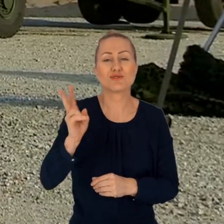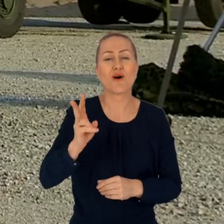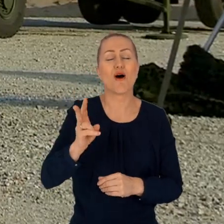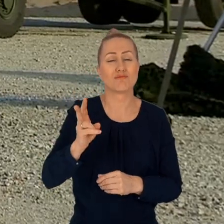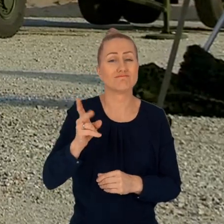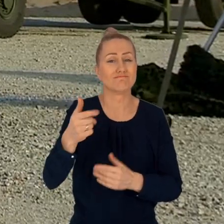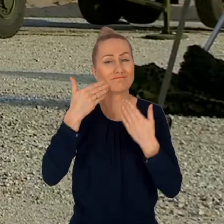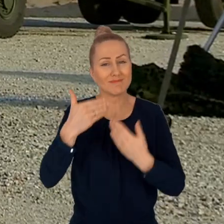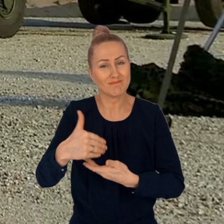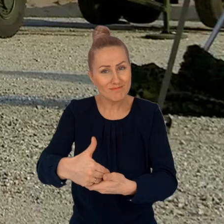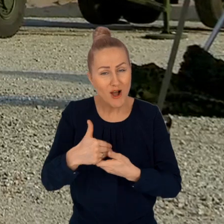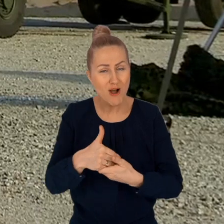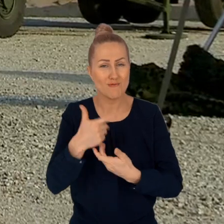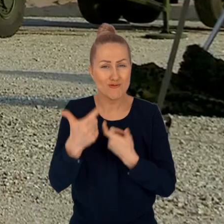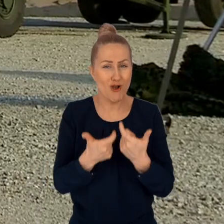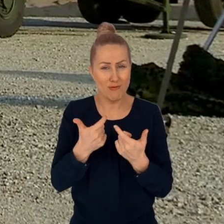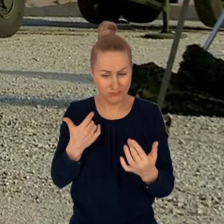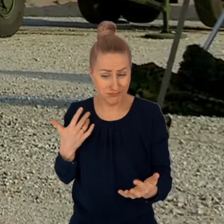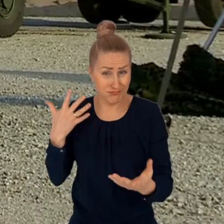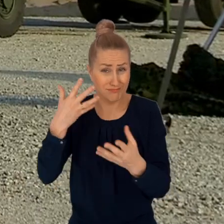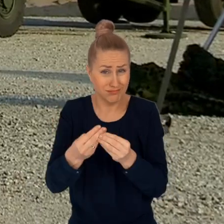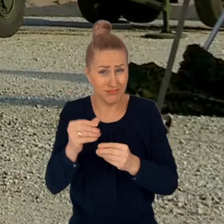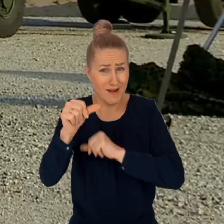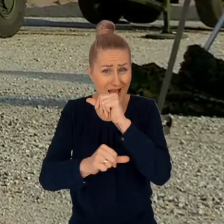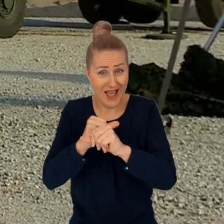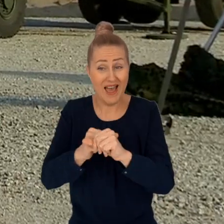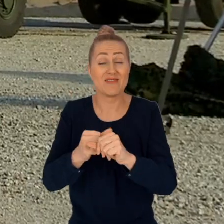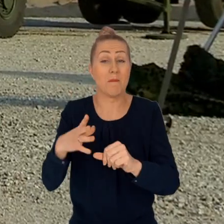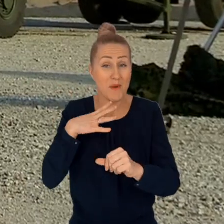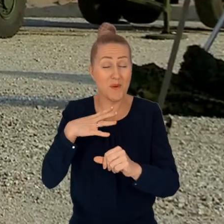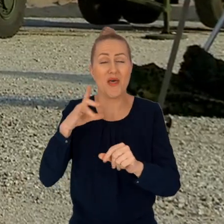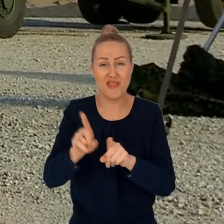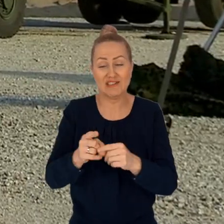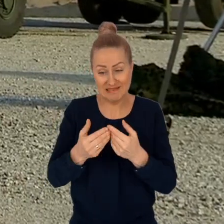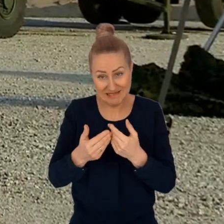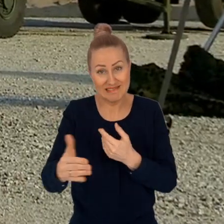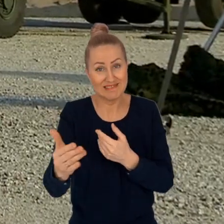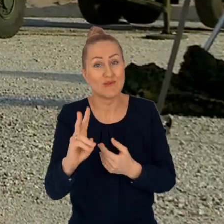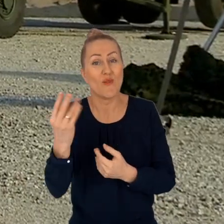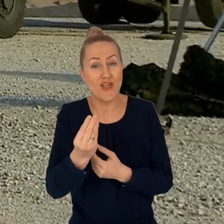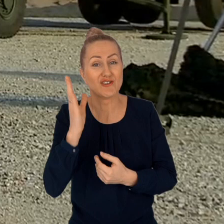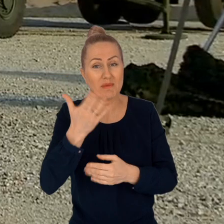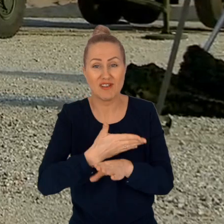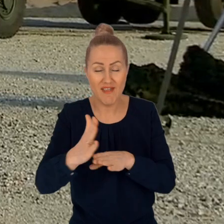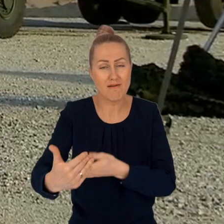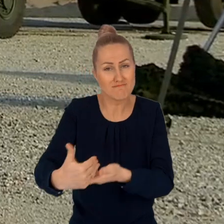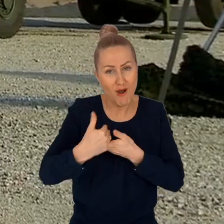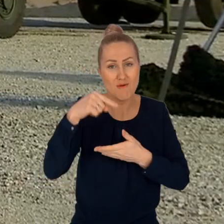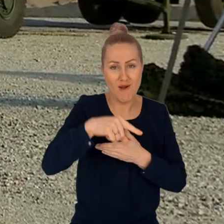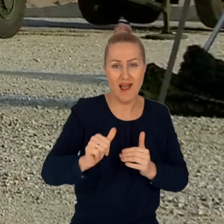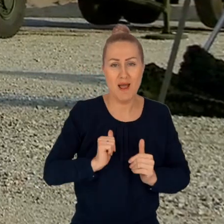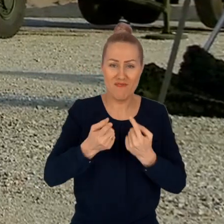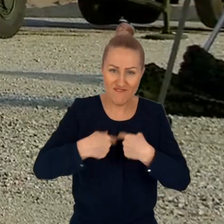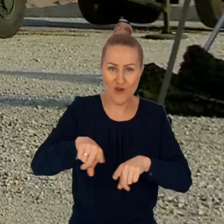się przyczyniali jeszcze przez najbliższe lata do pełnej realizacji tego zadania. Wszystko dzieje